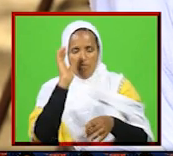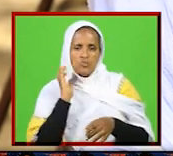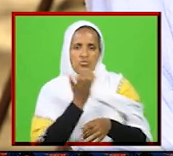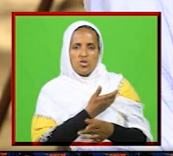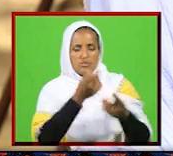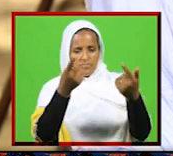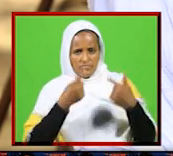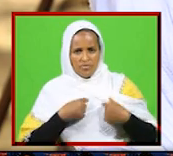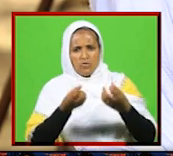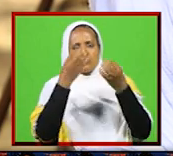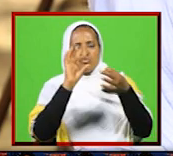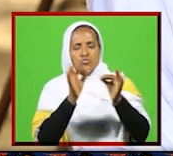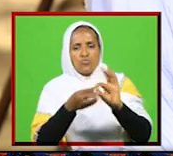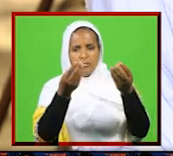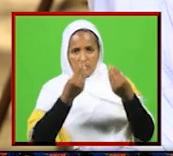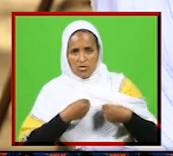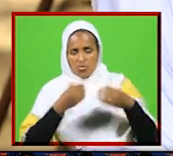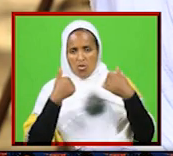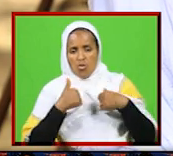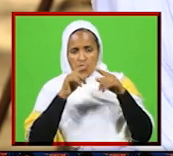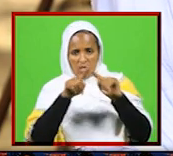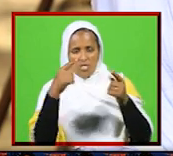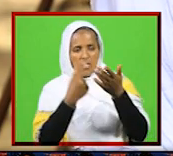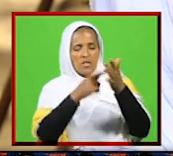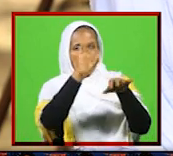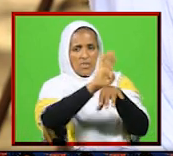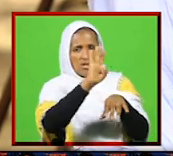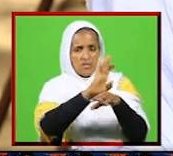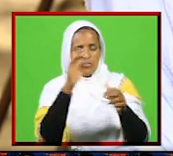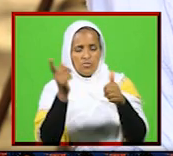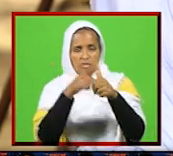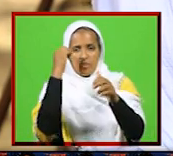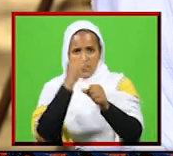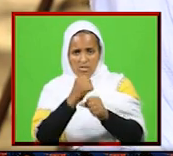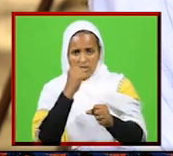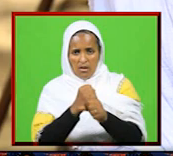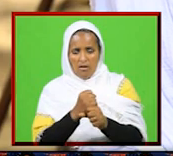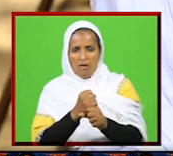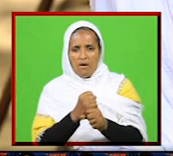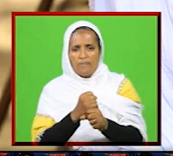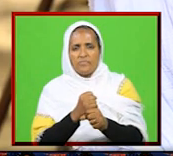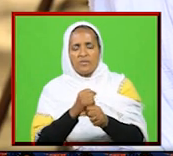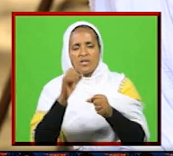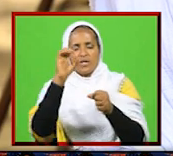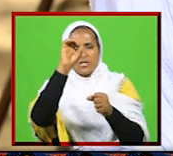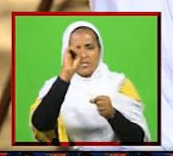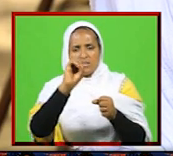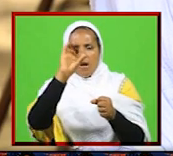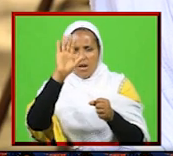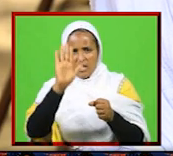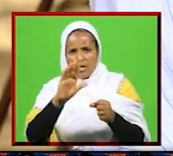ኢየሱስ የተባለበት አባቶች እንደሚናገሩን እንግዲህ ብዙም ትርጓሜ የሚሰጡ አሉ። ግን ይህ ቤተክርስቲያኑ ሲሰራ